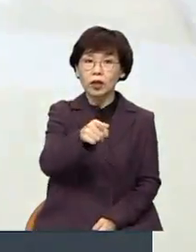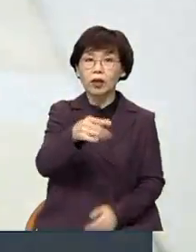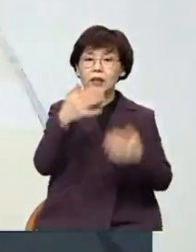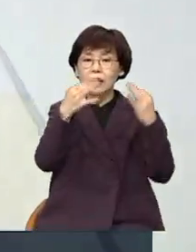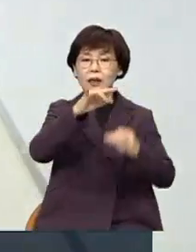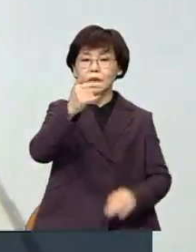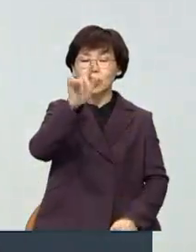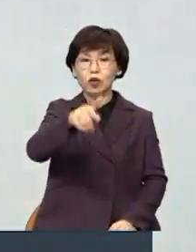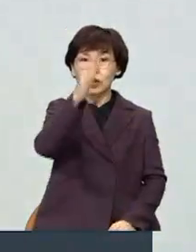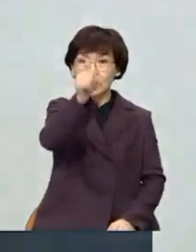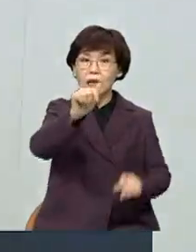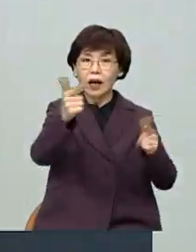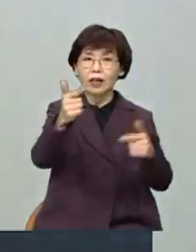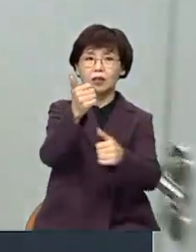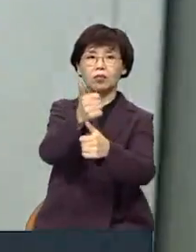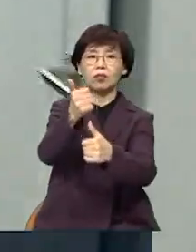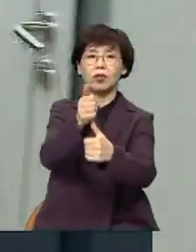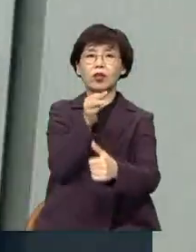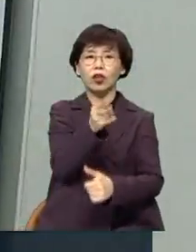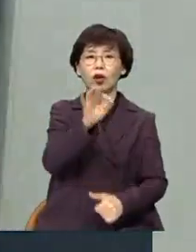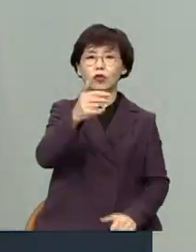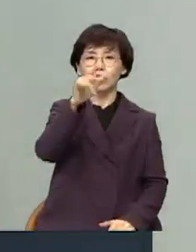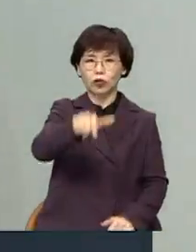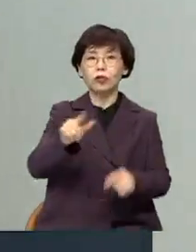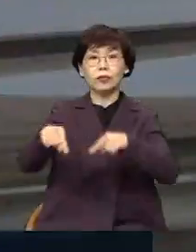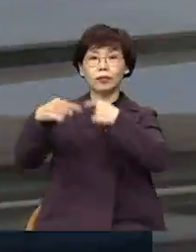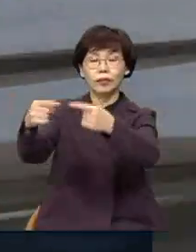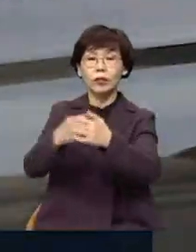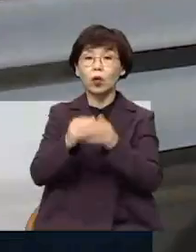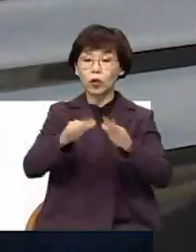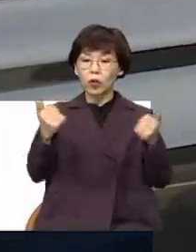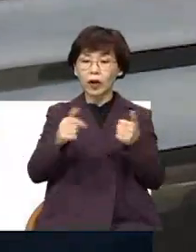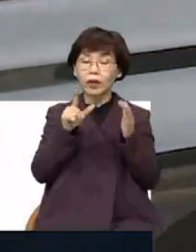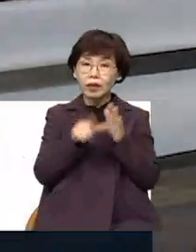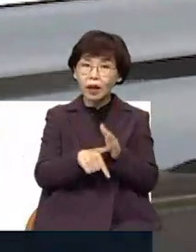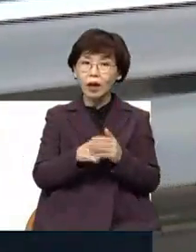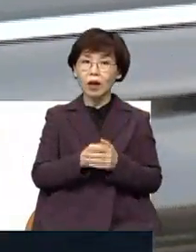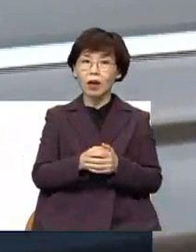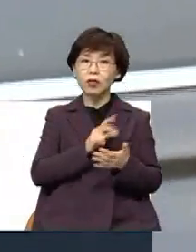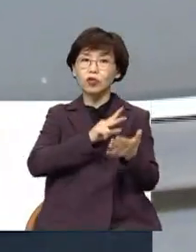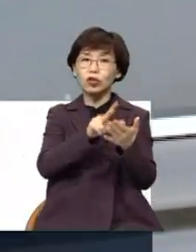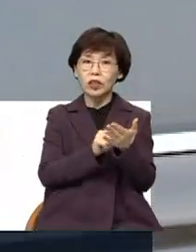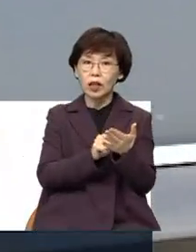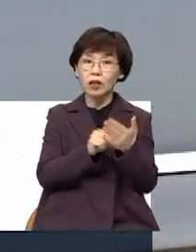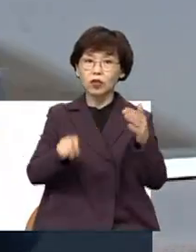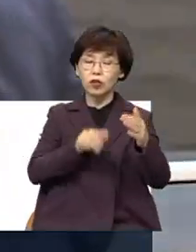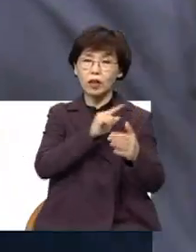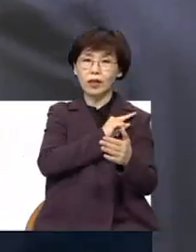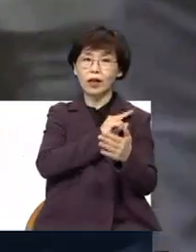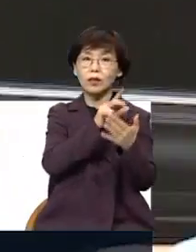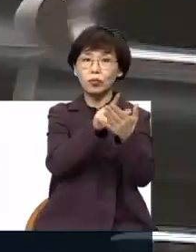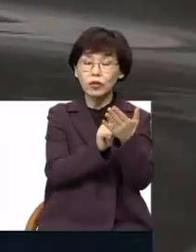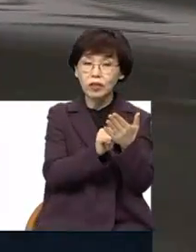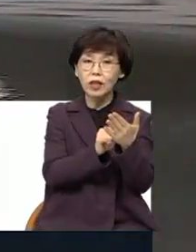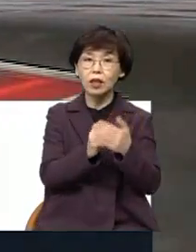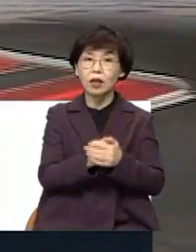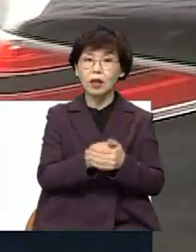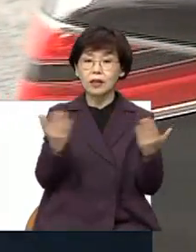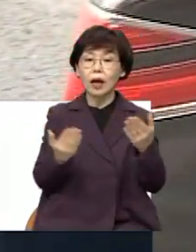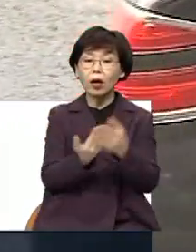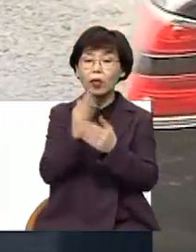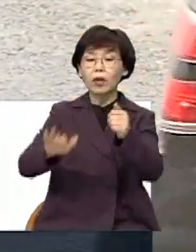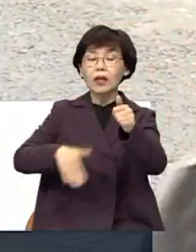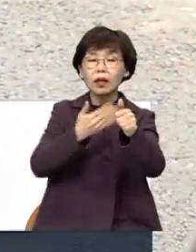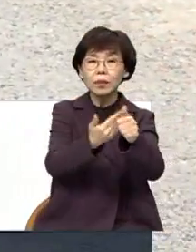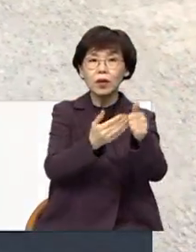아닌 여운국 차장이 참석할 예정입니다. 오늘 회의에서 다루게 될 의제 가운데 가장 쟁점이 되는 안건은 사건 이첩